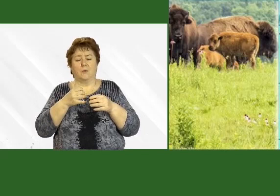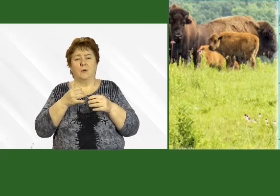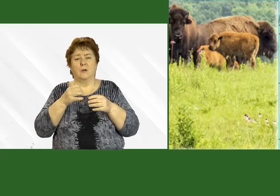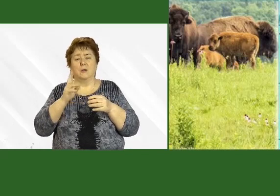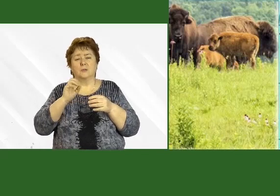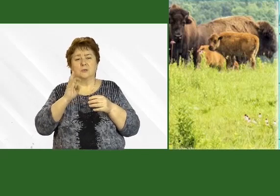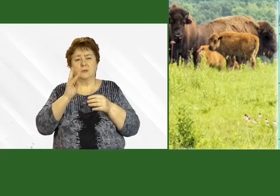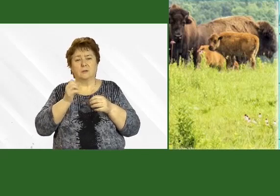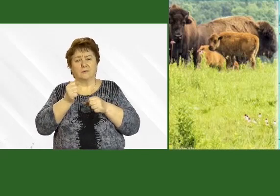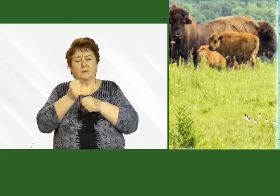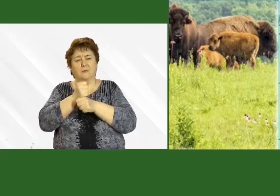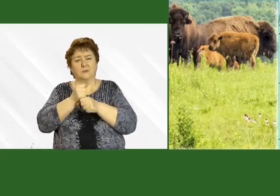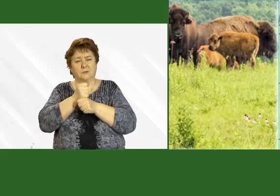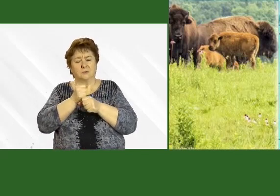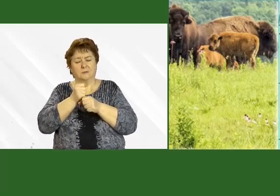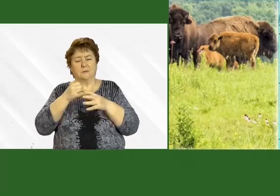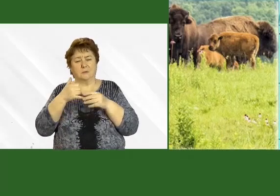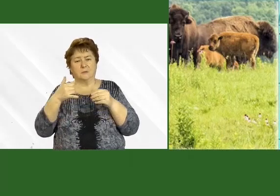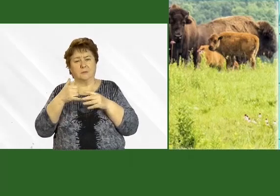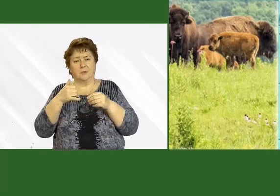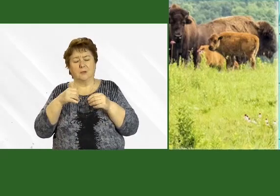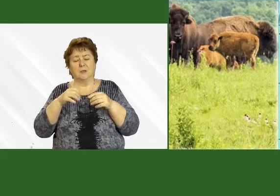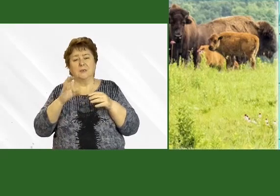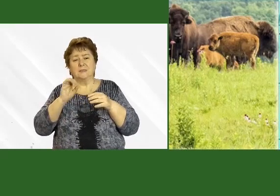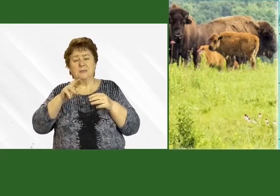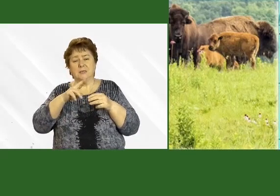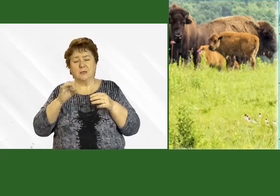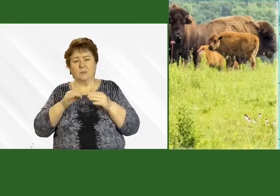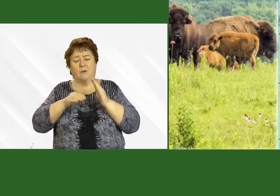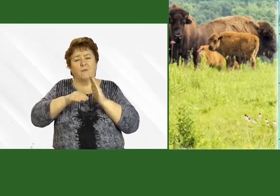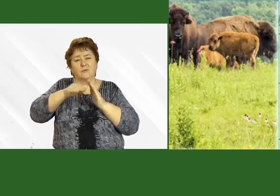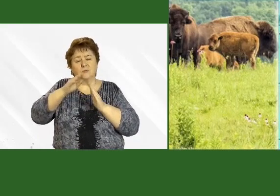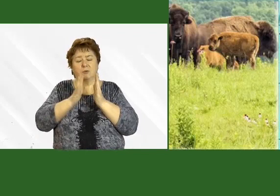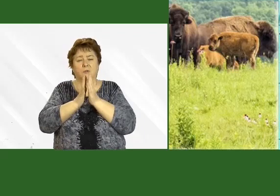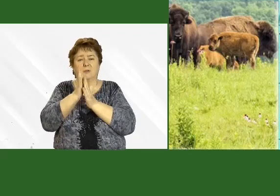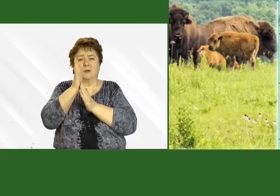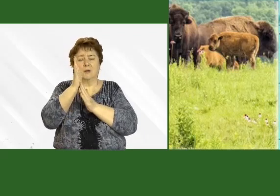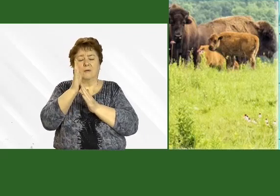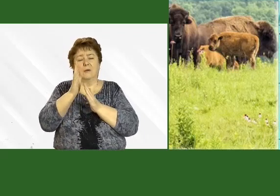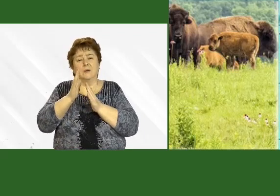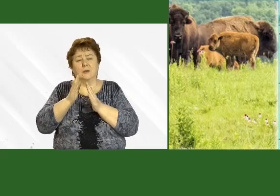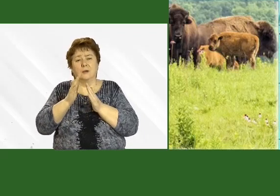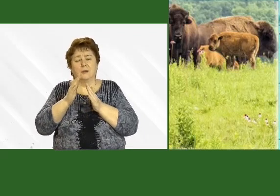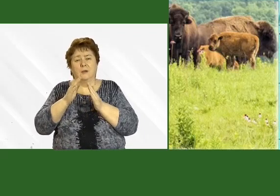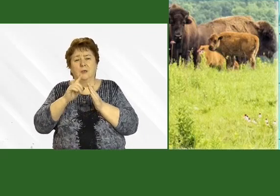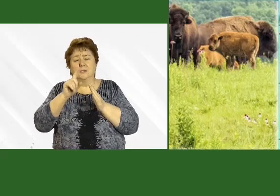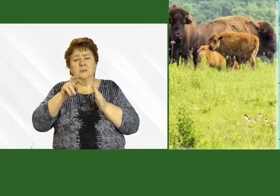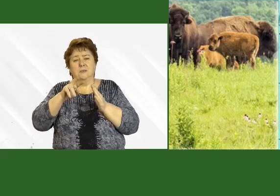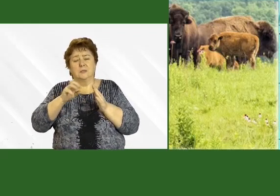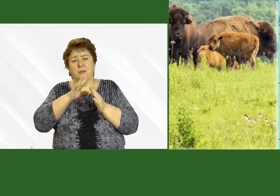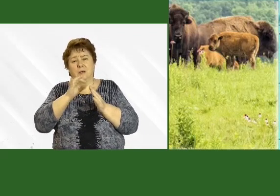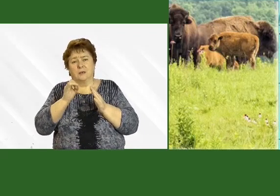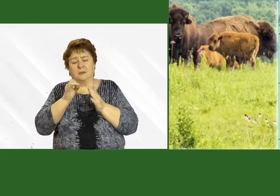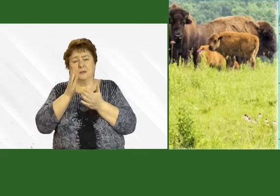каштановыми почвами степи с высокими травами преимущественно злаками